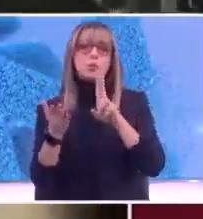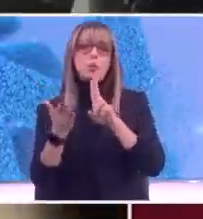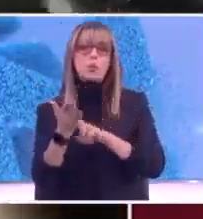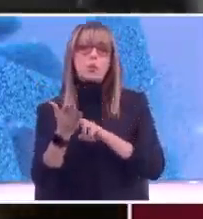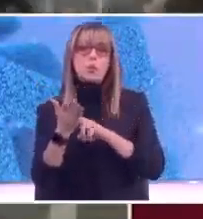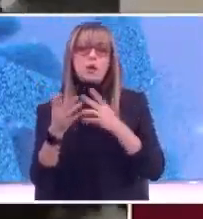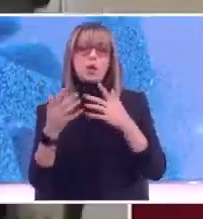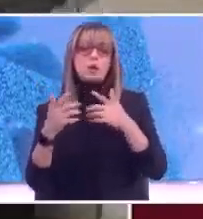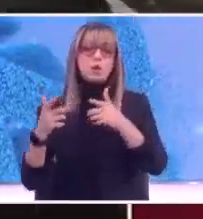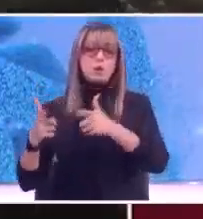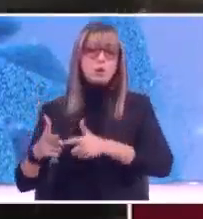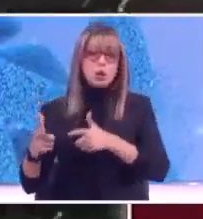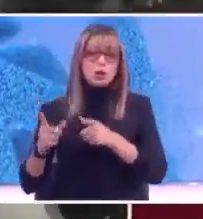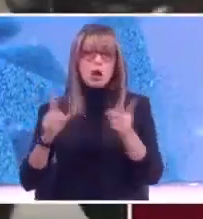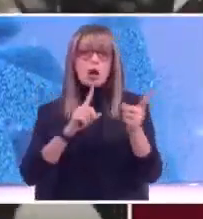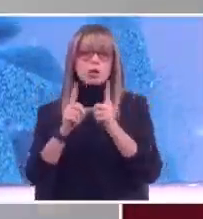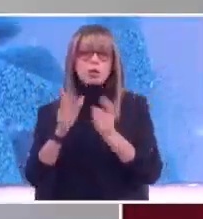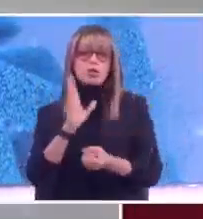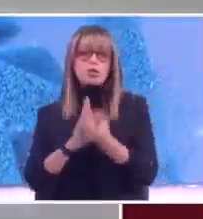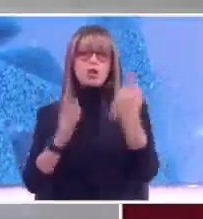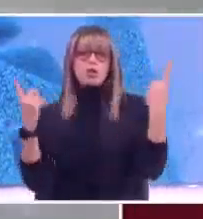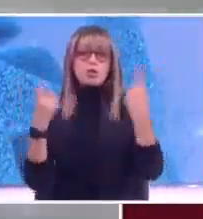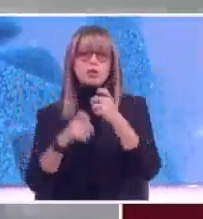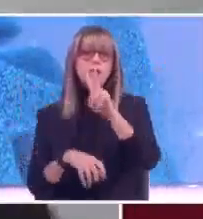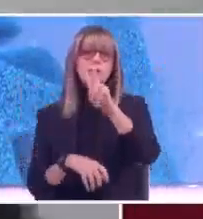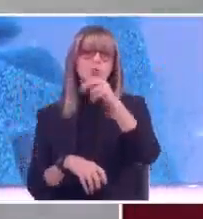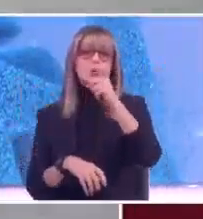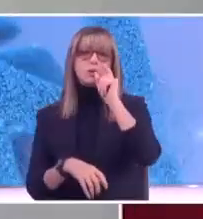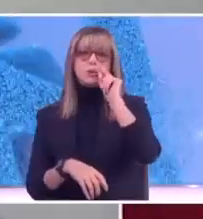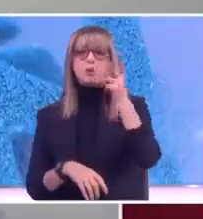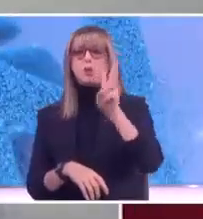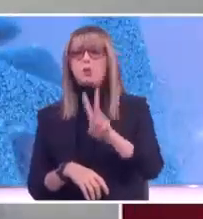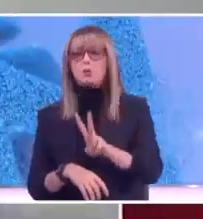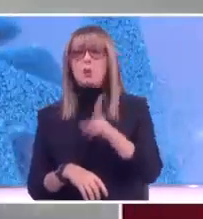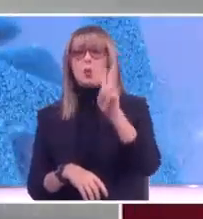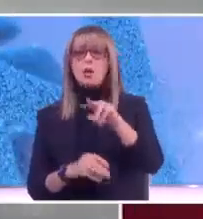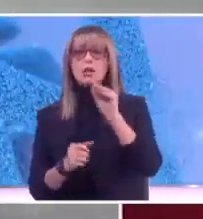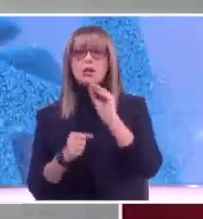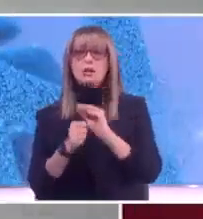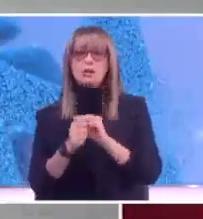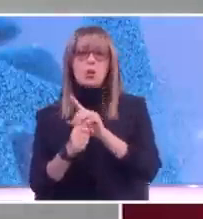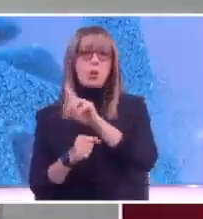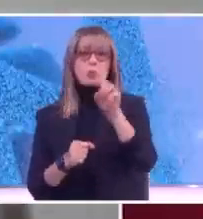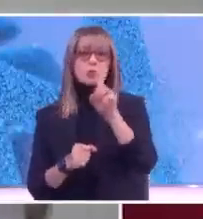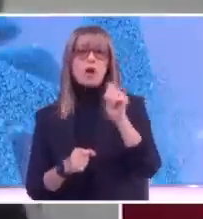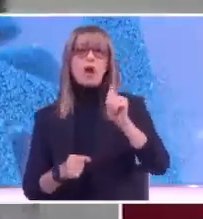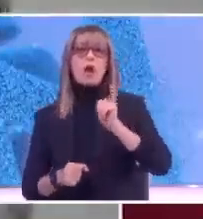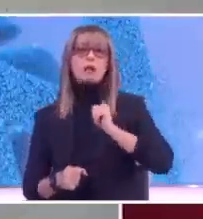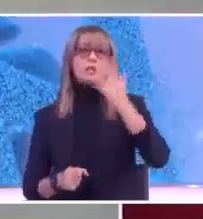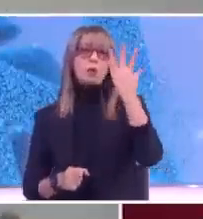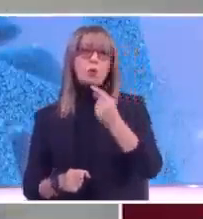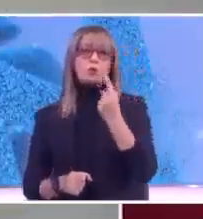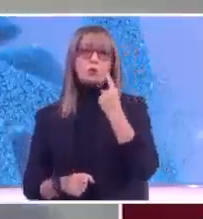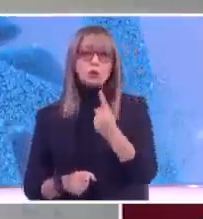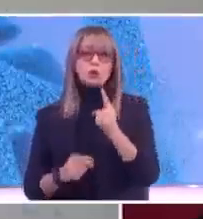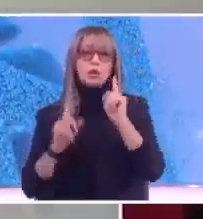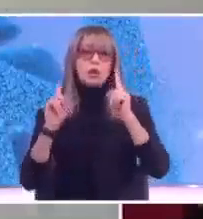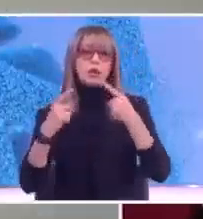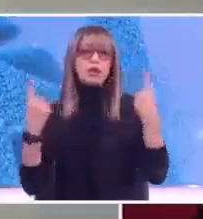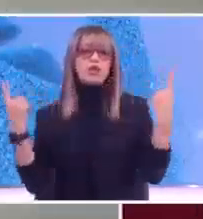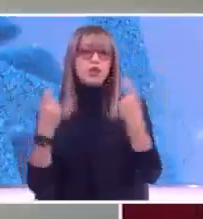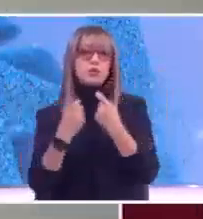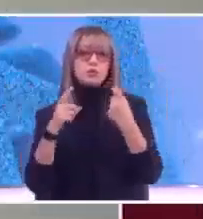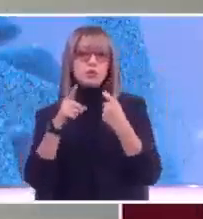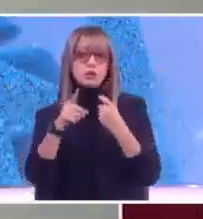üyeleriyle güvenlik güçleri arasında çıkan çatışmada 29 kişi hayatını kaybetti. Ölenlerden 10'unun asker olduğu açıklandı.